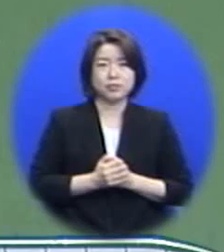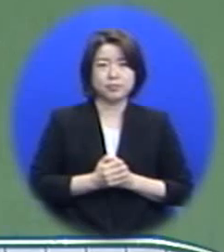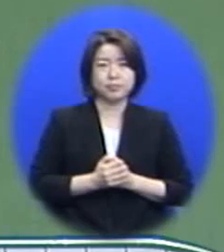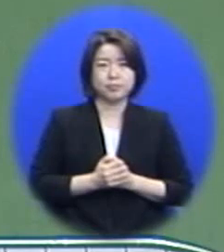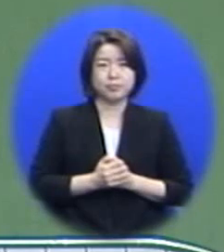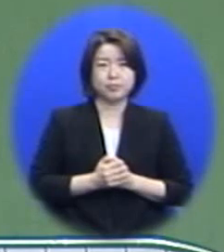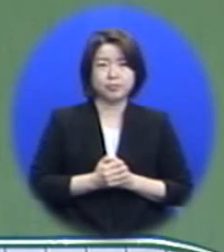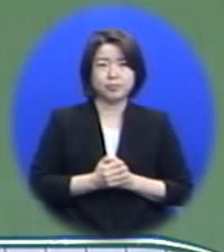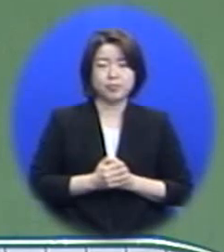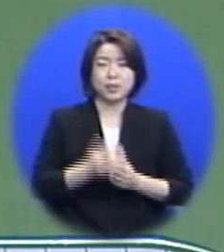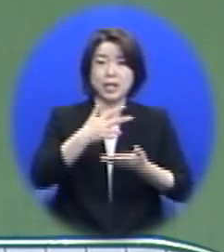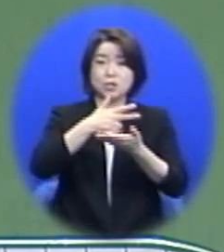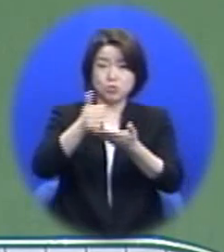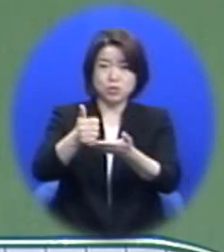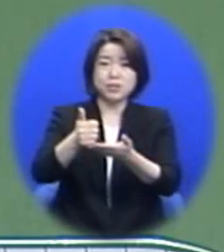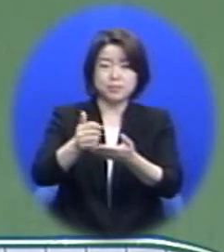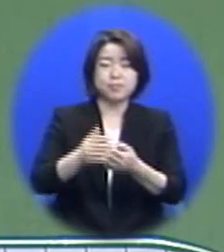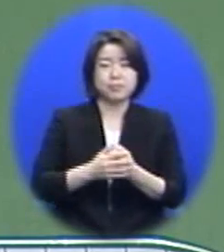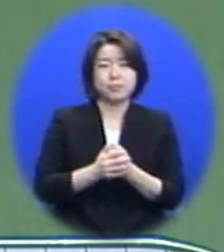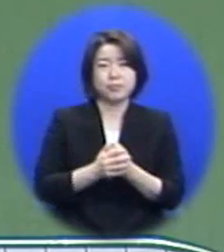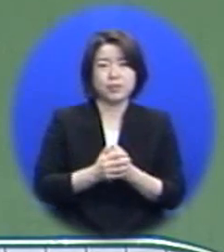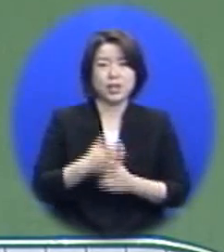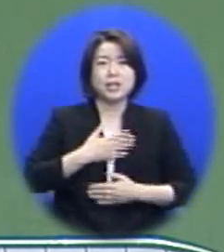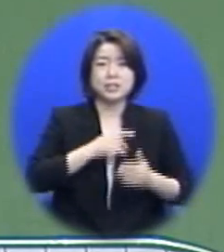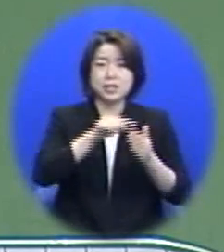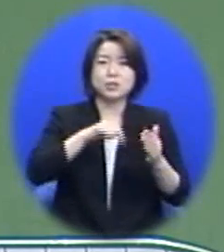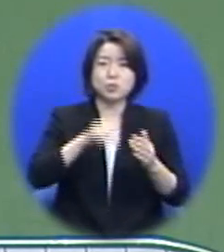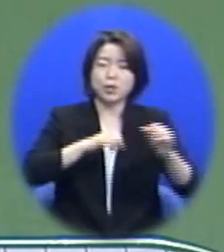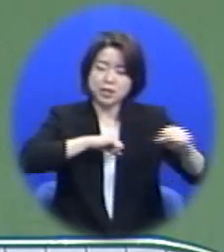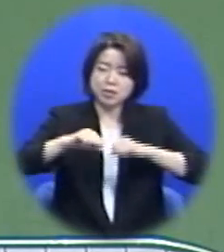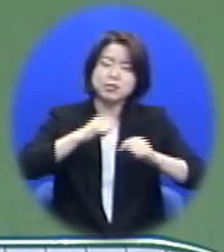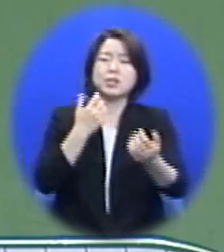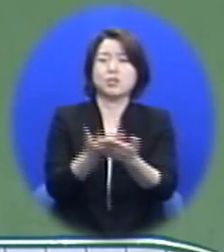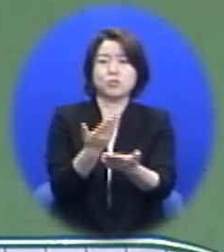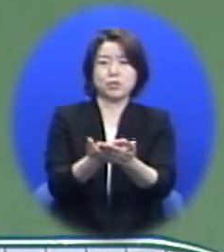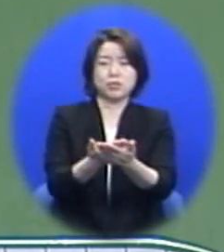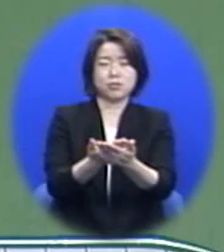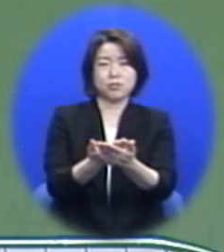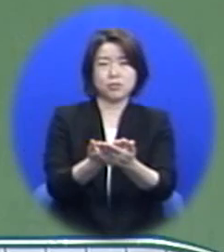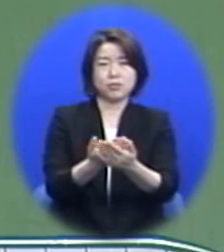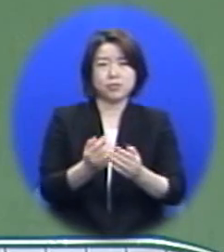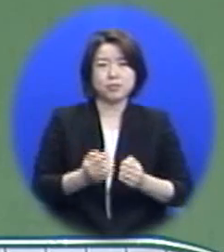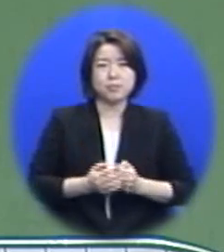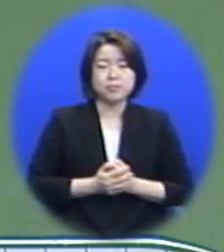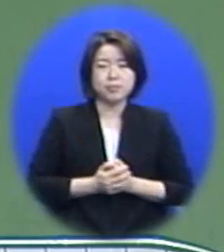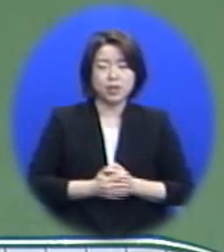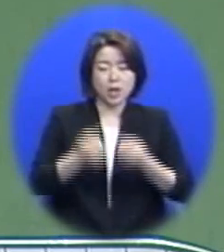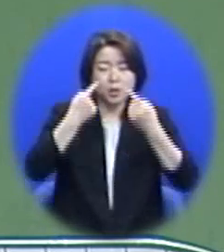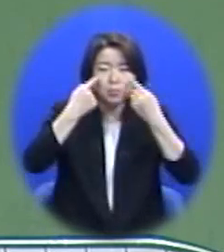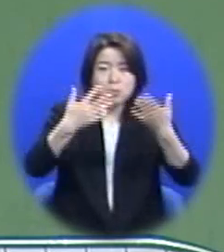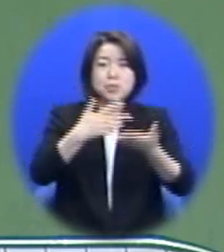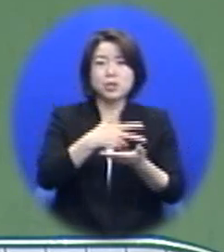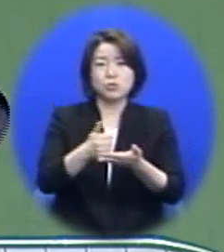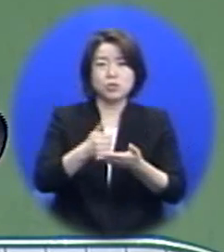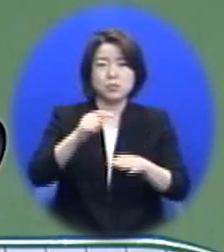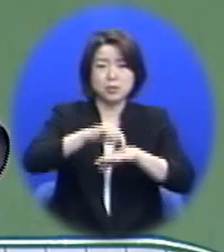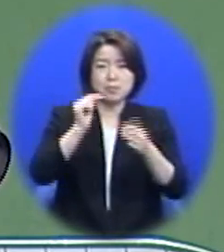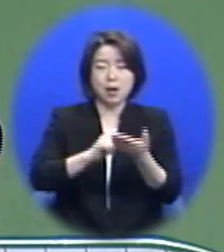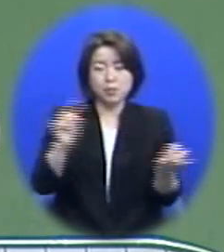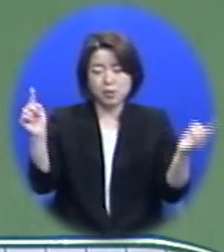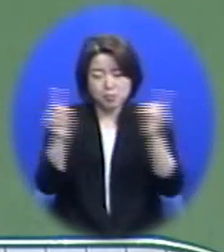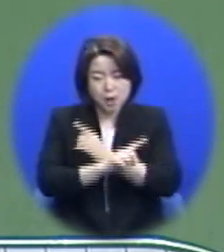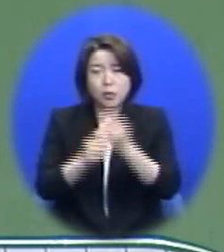갈망했습니다 주님 제 속에 역사해 주세요 분명히 주님은 마음을 바꾸